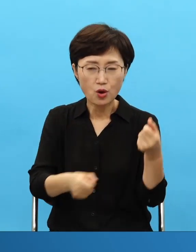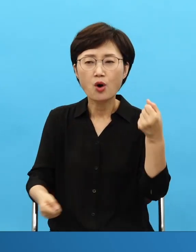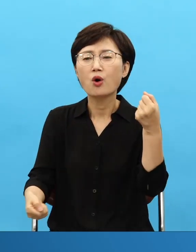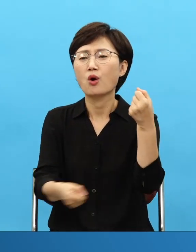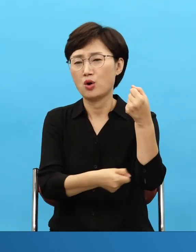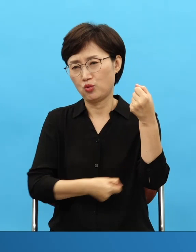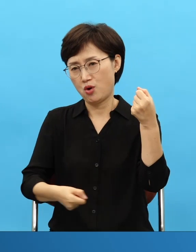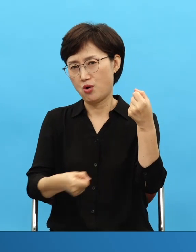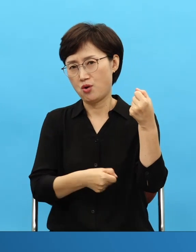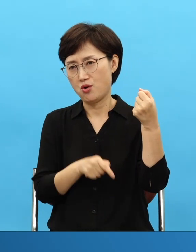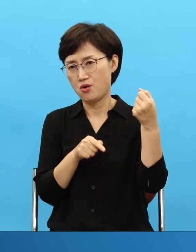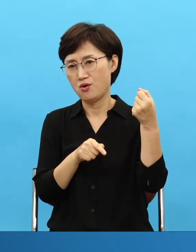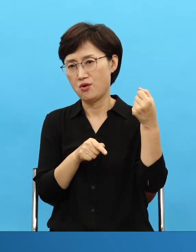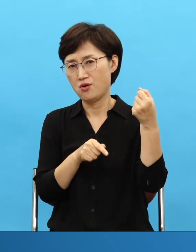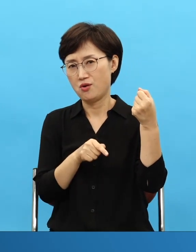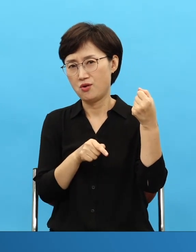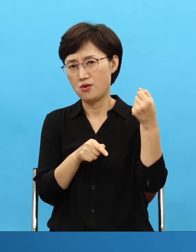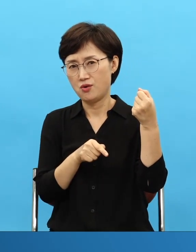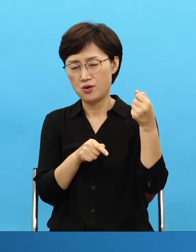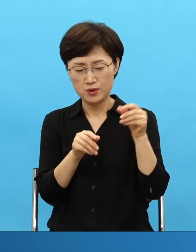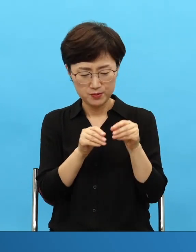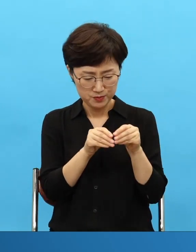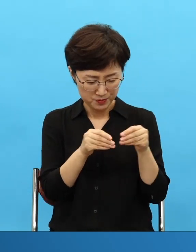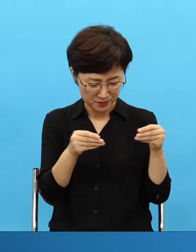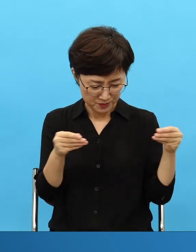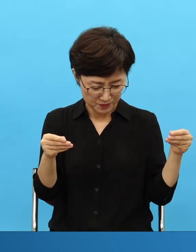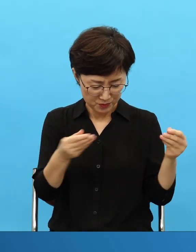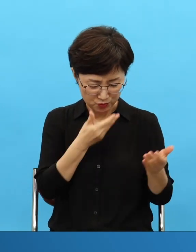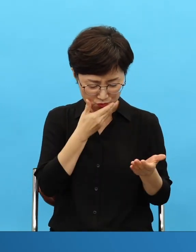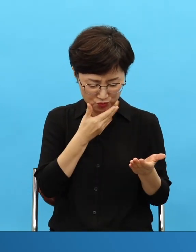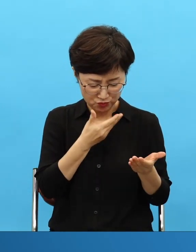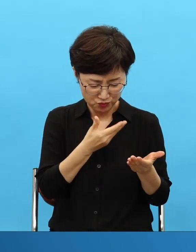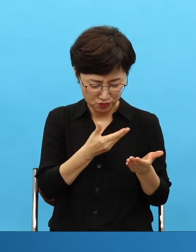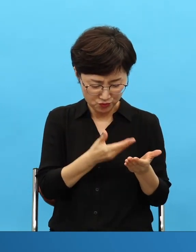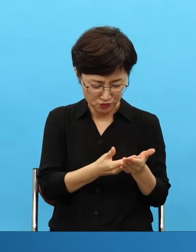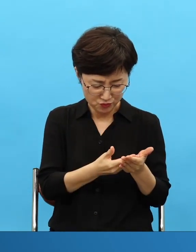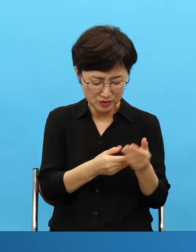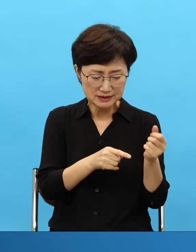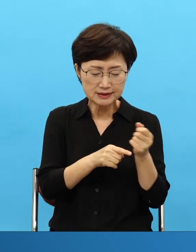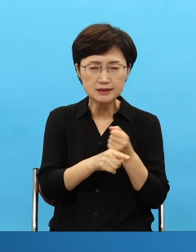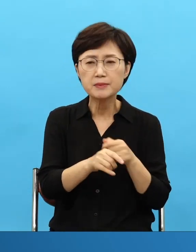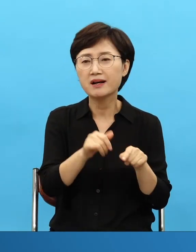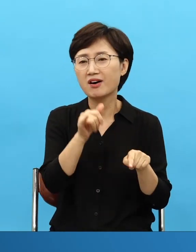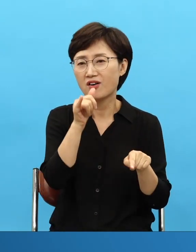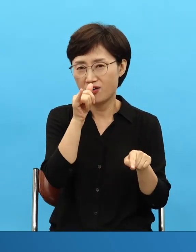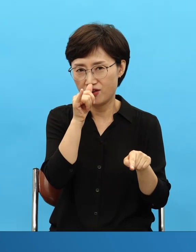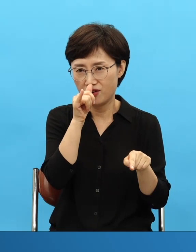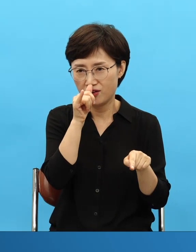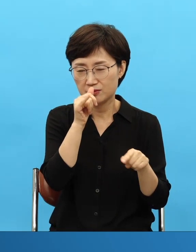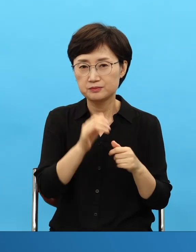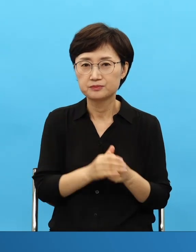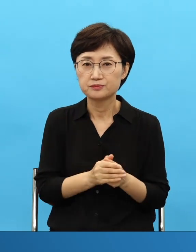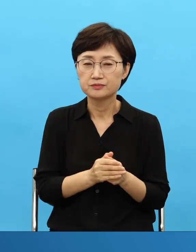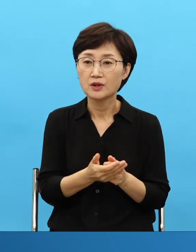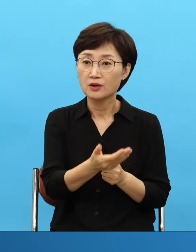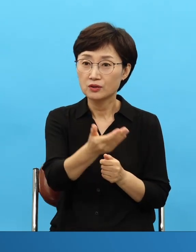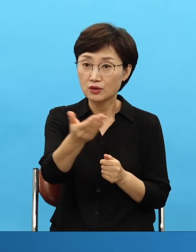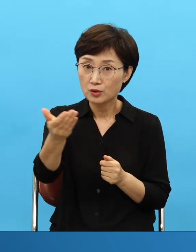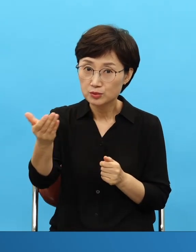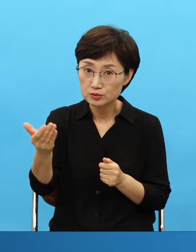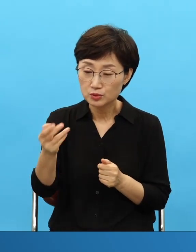이 속에는 중요한 것들이 많이 들어 있습니다. And there are very many important things inside of these words. 혹시